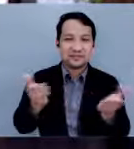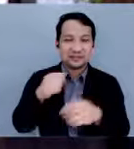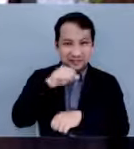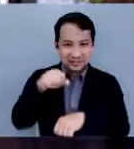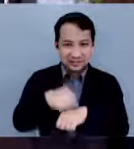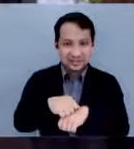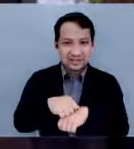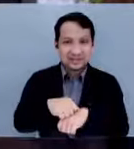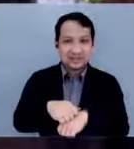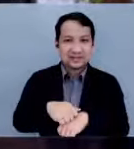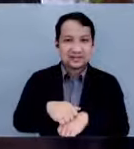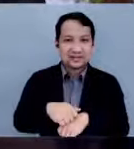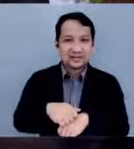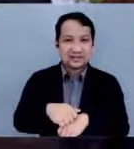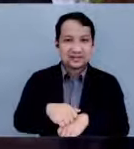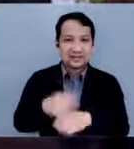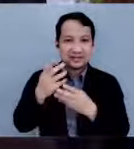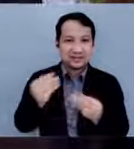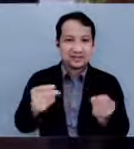po, sold out na po.